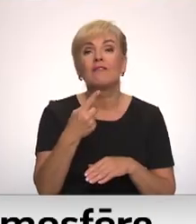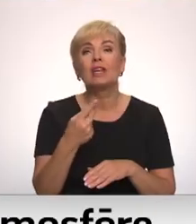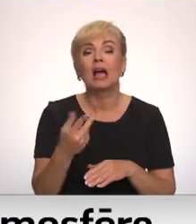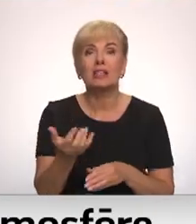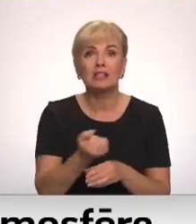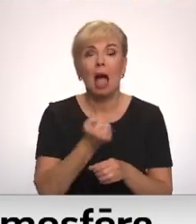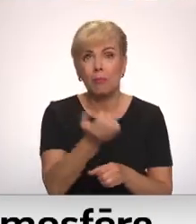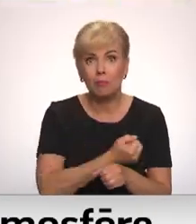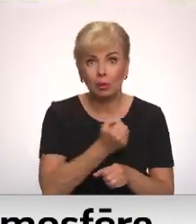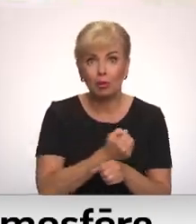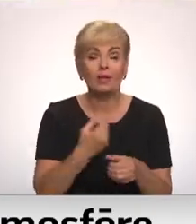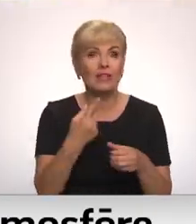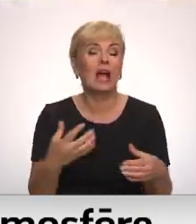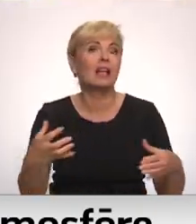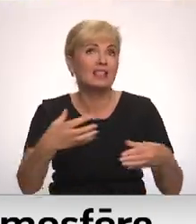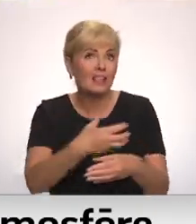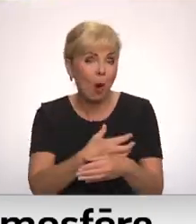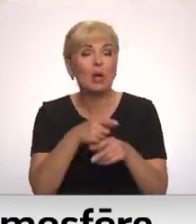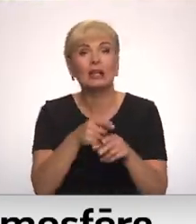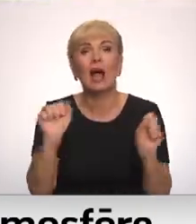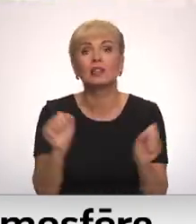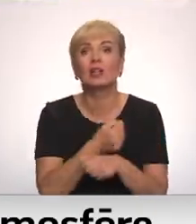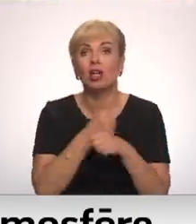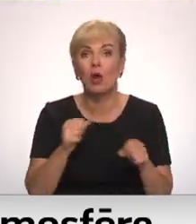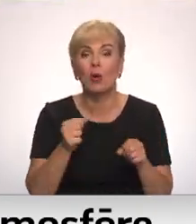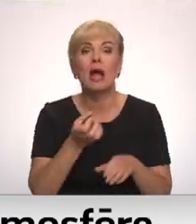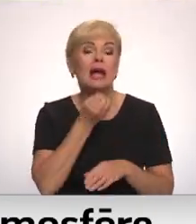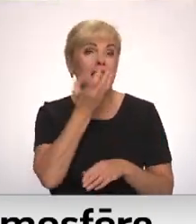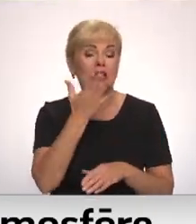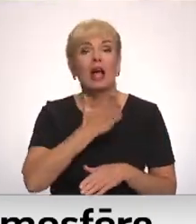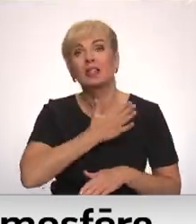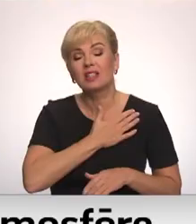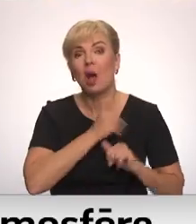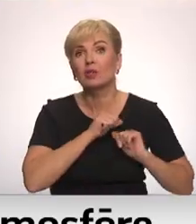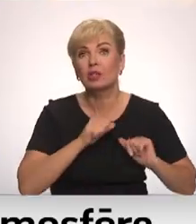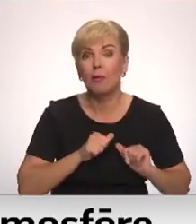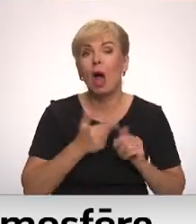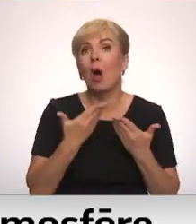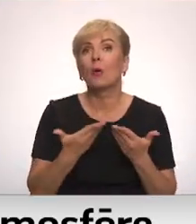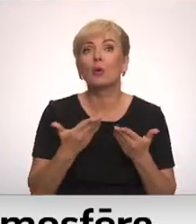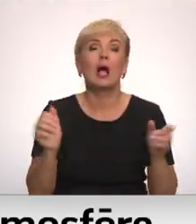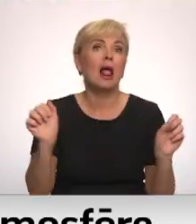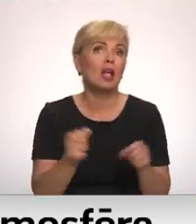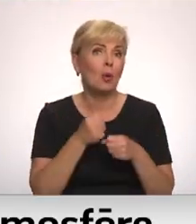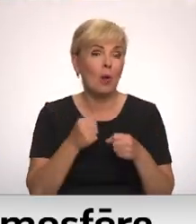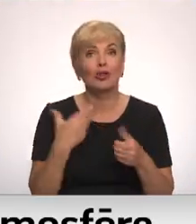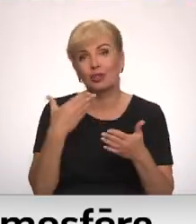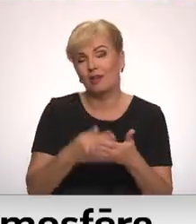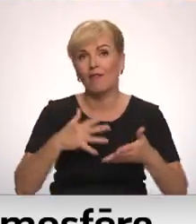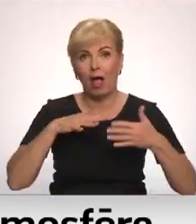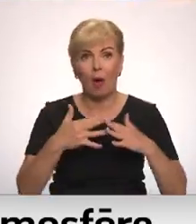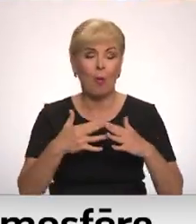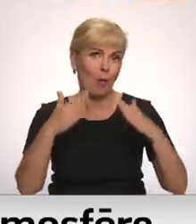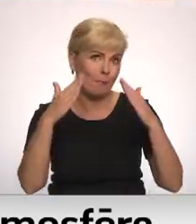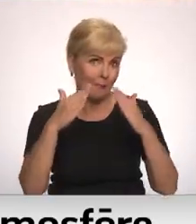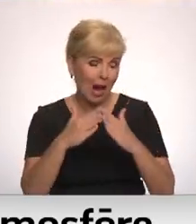tad ir līgo. Ziedi, nu sirdspriekam pirmam kārtam, kur līgoši savās lauku mājās. Kur